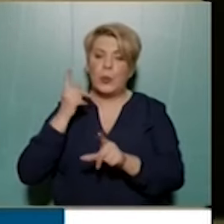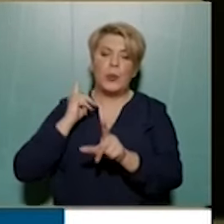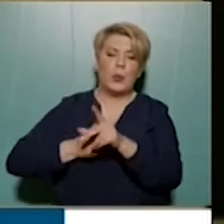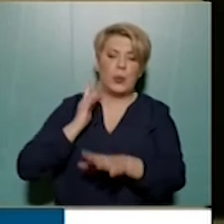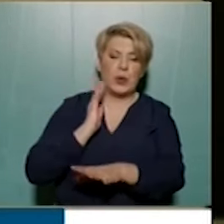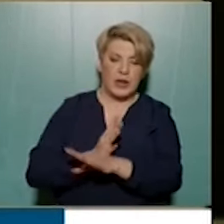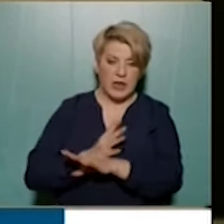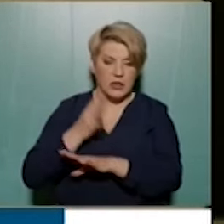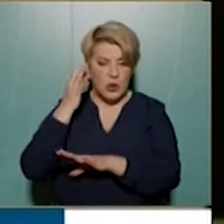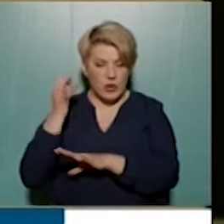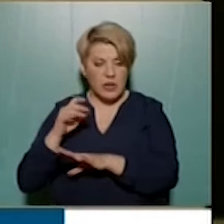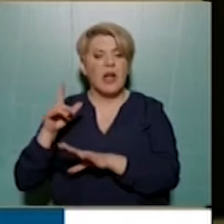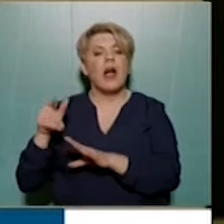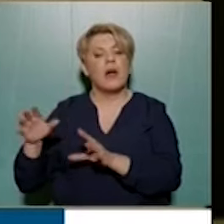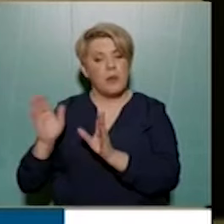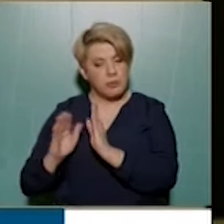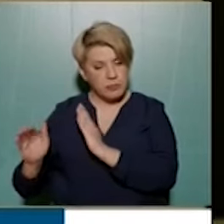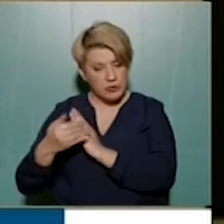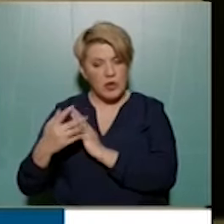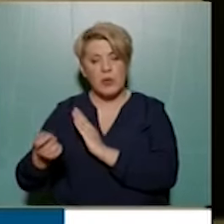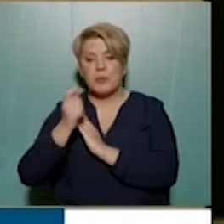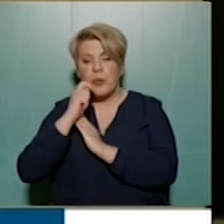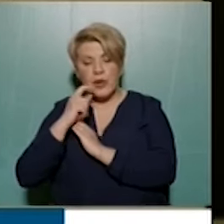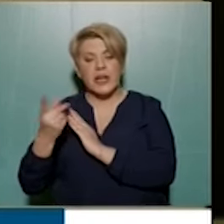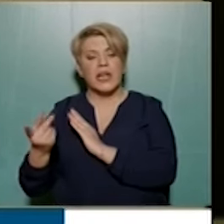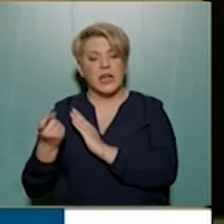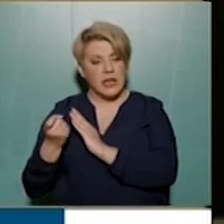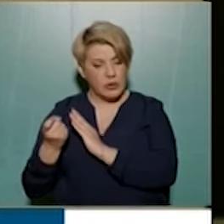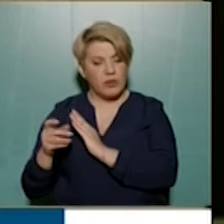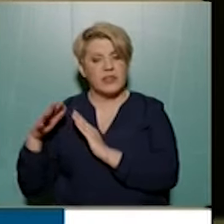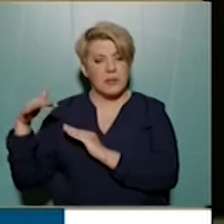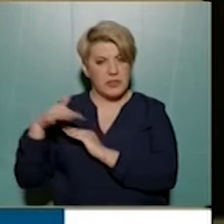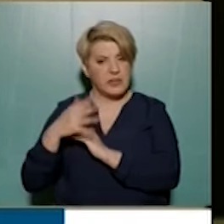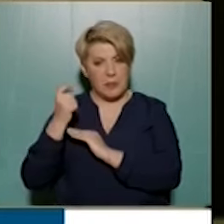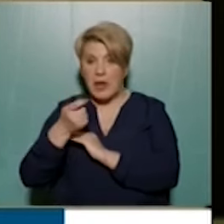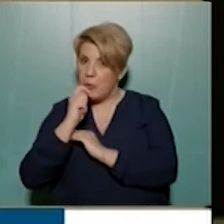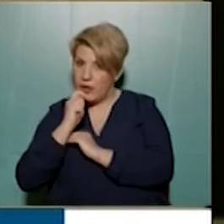χουλιγκανικές λογικές, αλλά από πίσω υπάρχει πολιτικό κίνητρο πίσω από αυτές τις επιθέσεις.